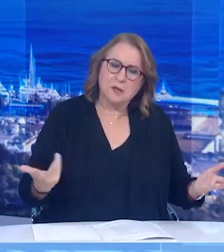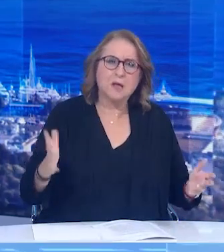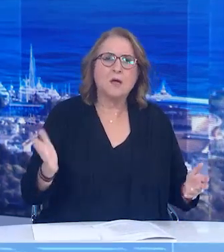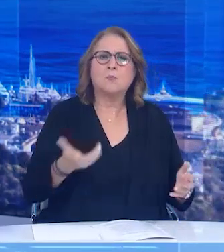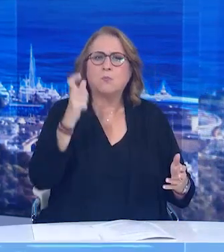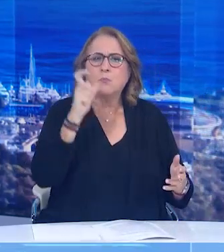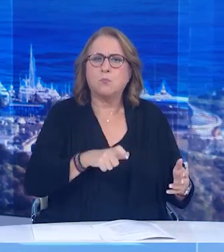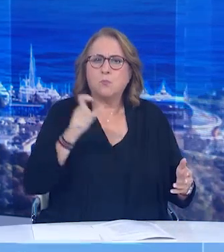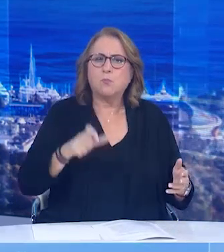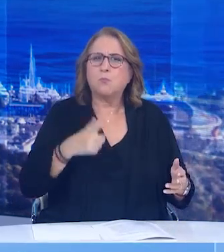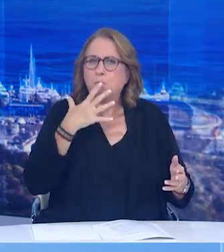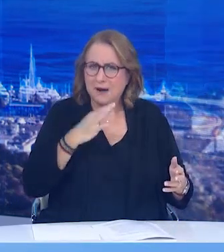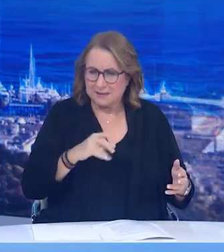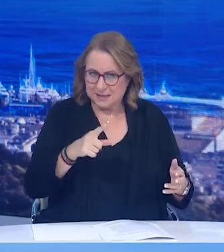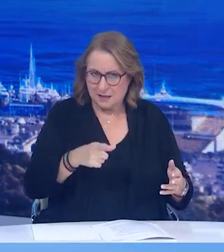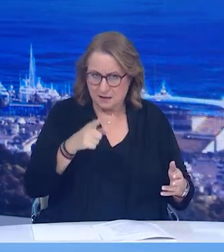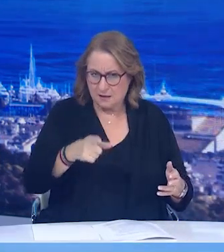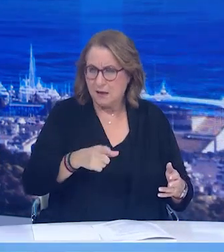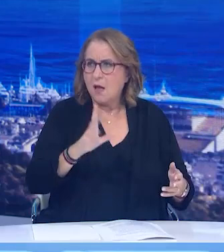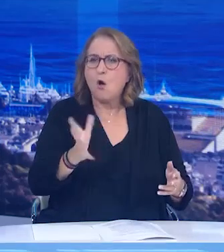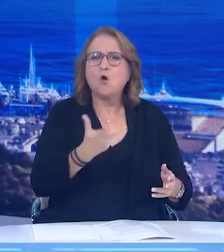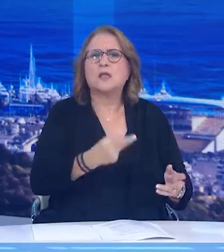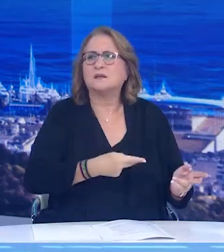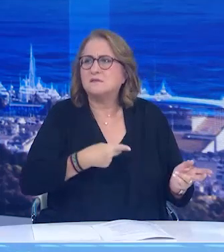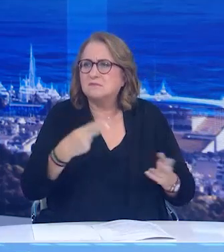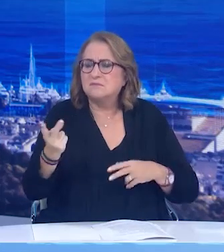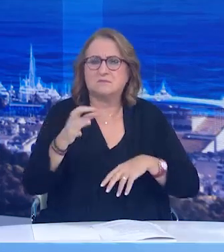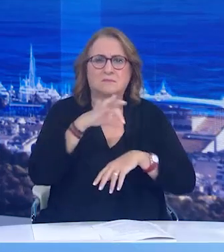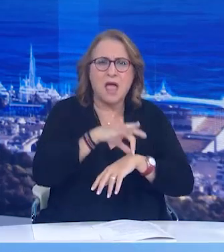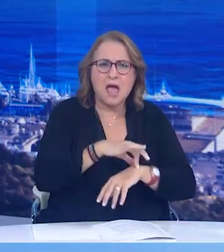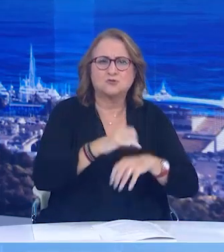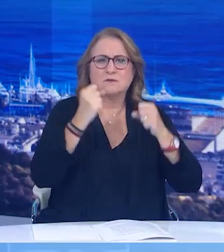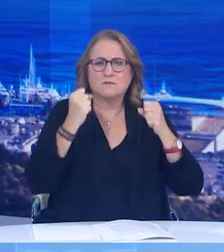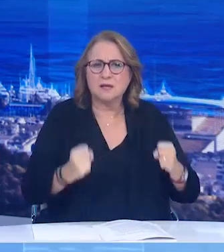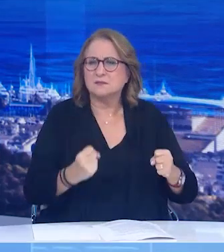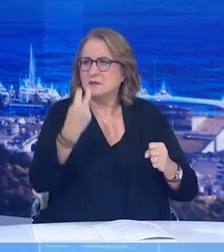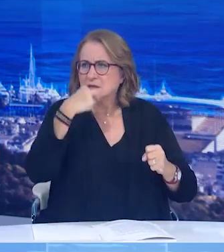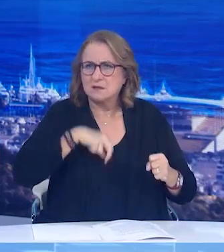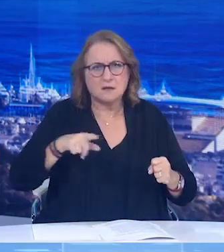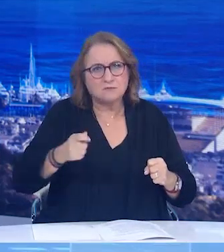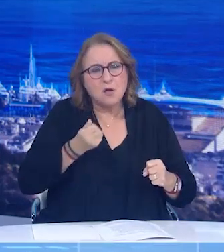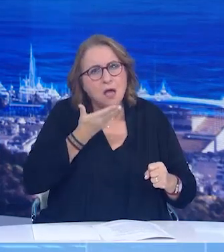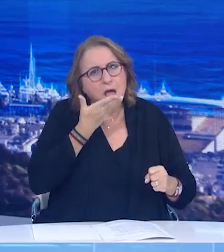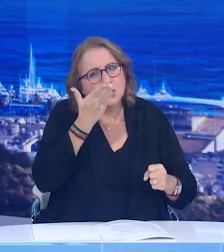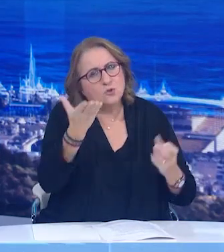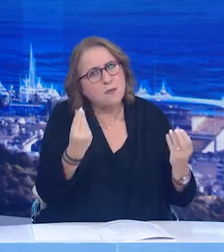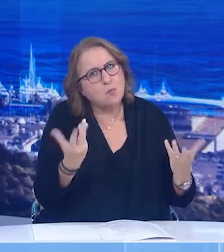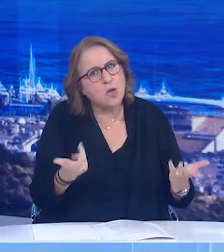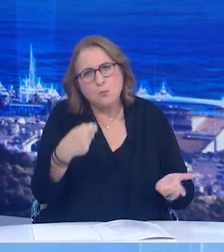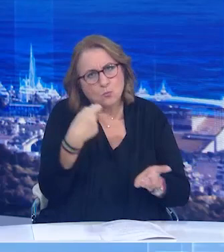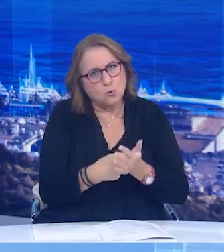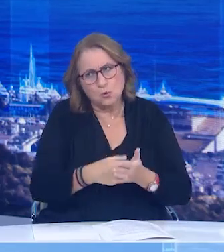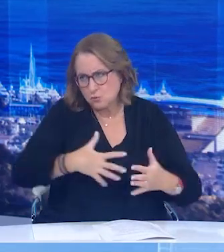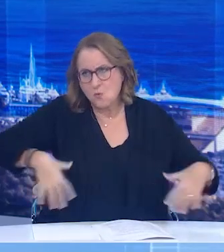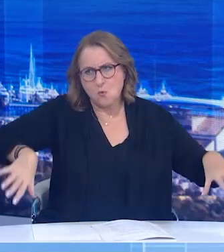μονάδες και όλα αυτά. Είναι τεράστιο κόστος το οποίο δεν πληρώνει ο ασθενής. Δεν πληρώνει κάποιος άλλος, πληρώνουμε όλοι μαζί. Αυτό πρέπει να το θυμόμαστε. Είναι κυρίως